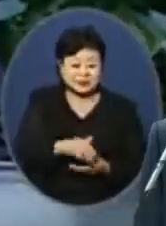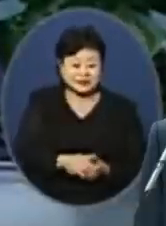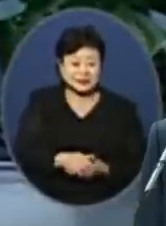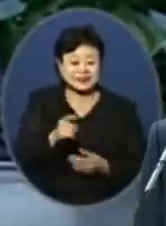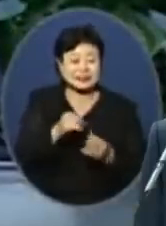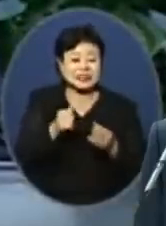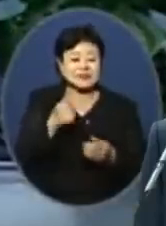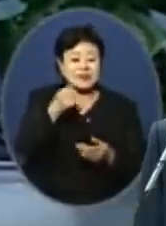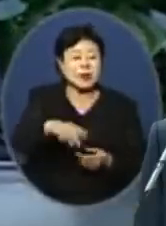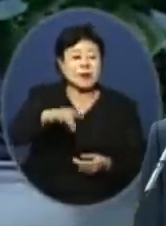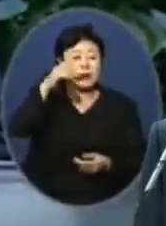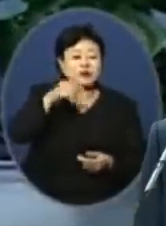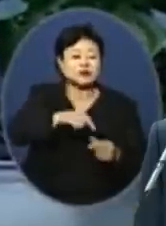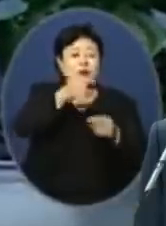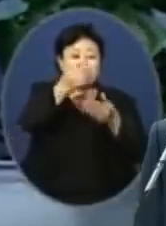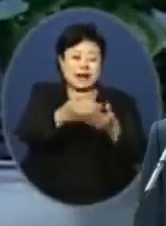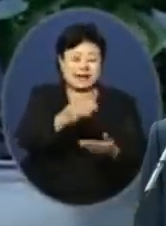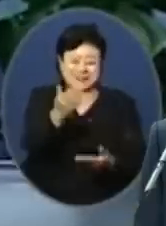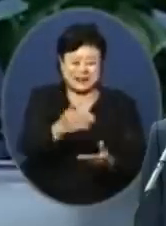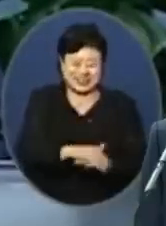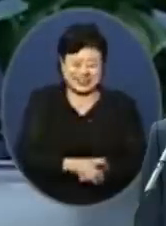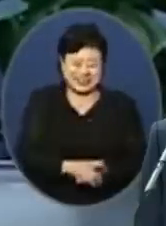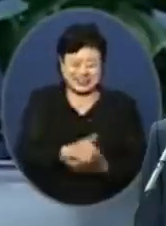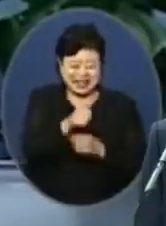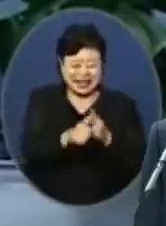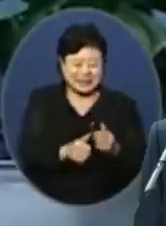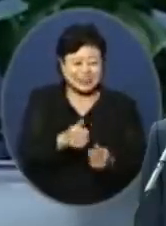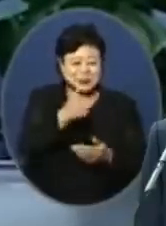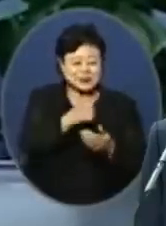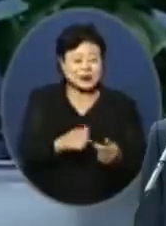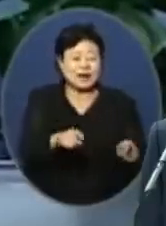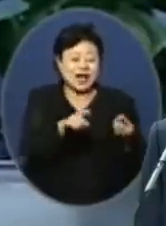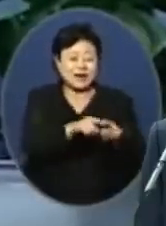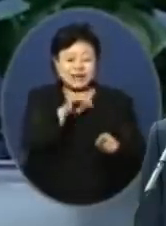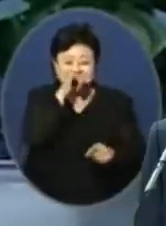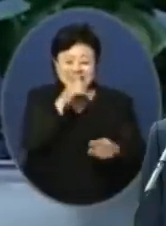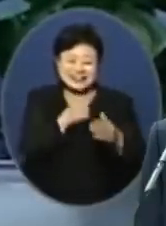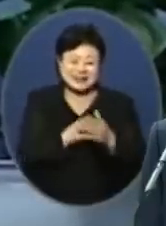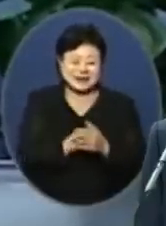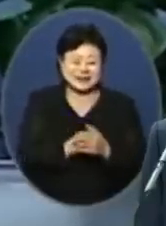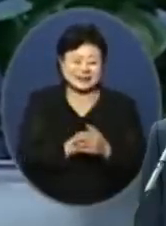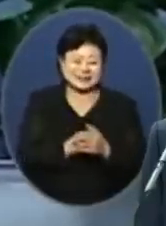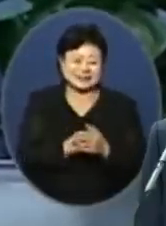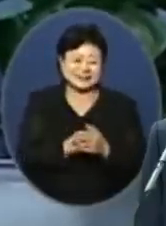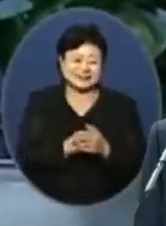그 사람이 제일 먼저 구원받습니다. 하나님이 죄인과 같이 있기 때문에